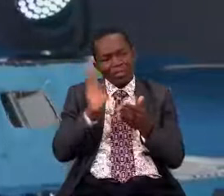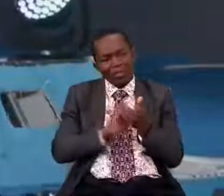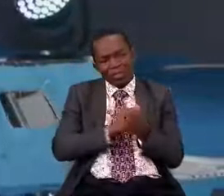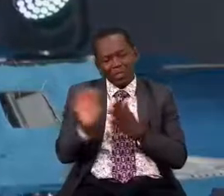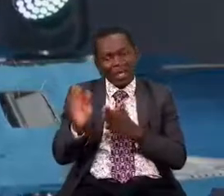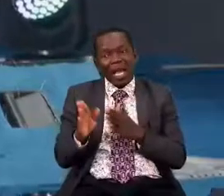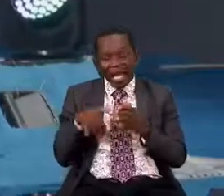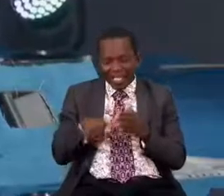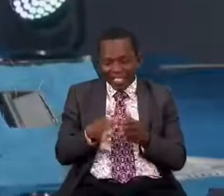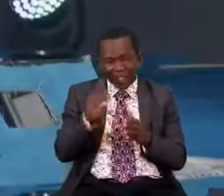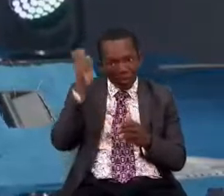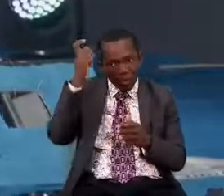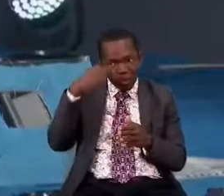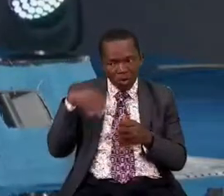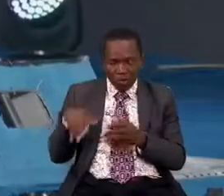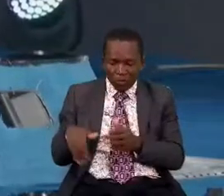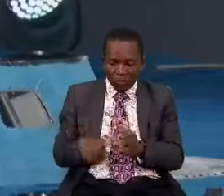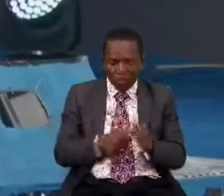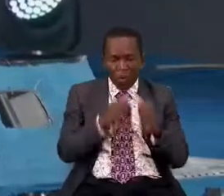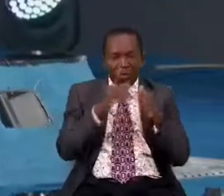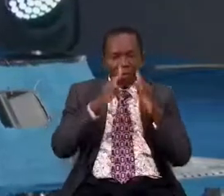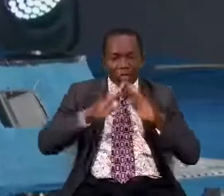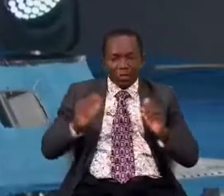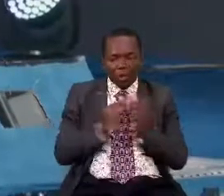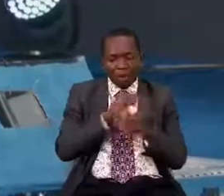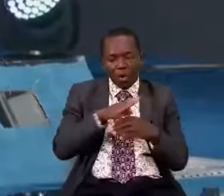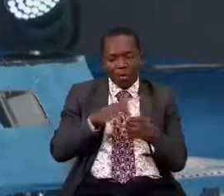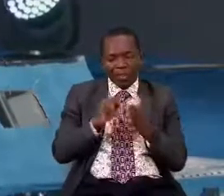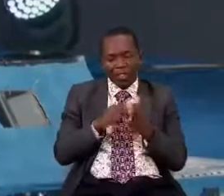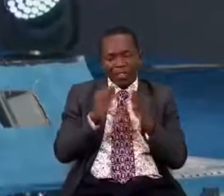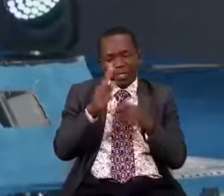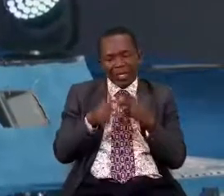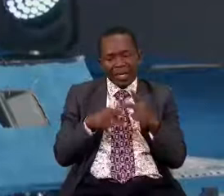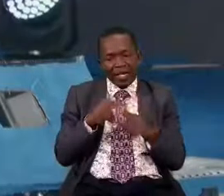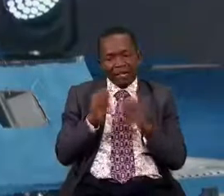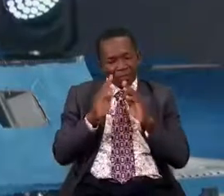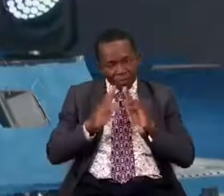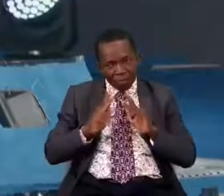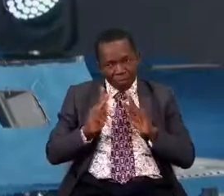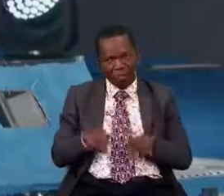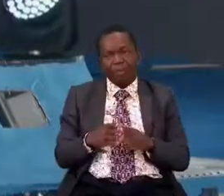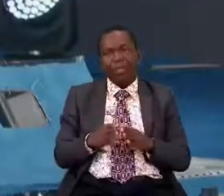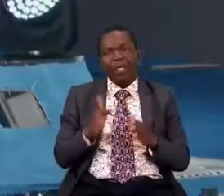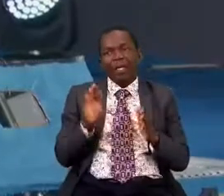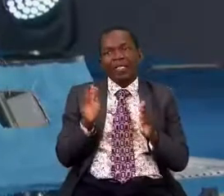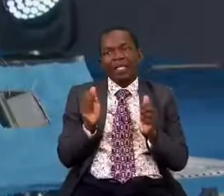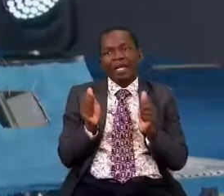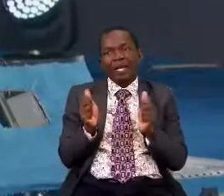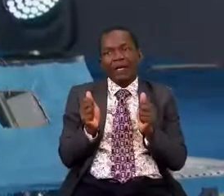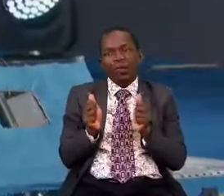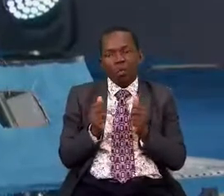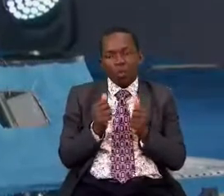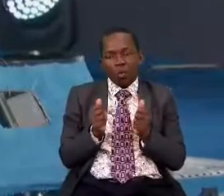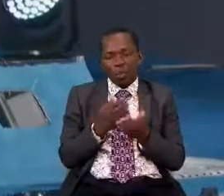tous les hommes. Et la sanctification sans laquelle personne ne verra le Seigneur. Vous savez, les tentations de 30